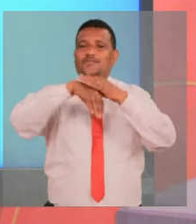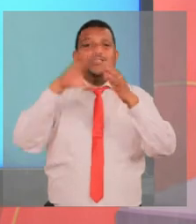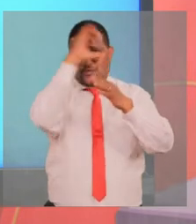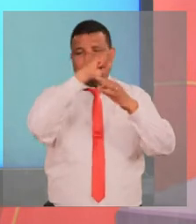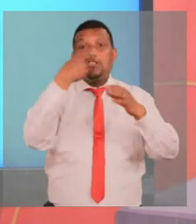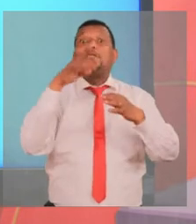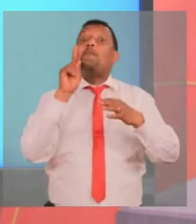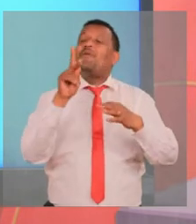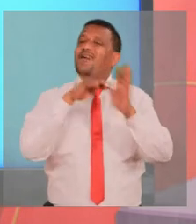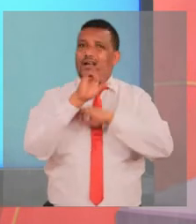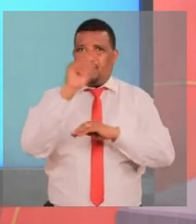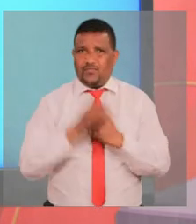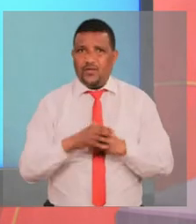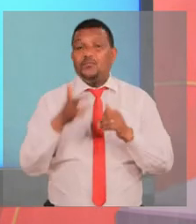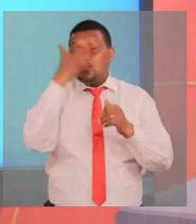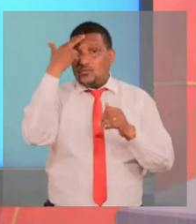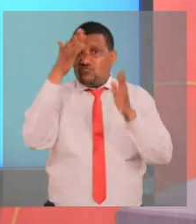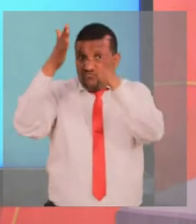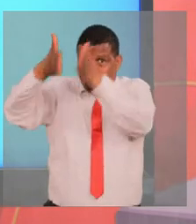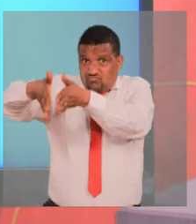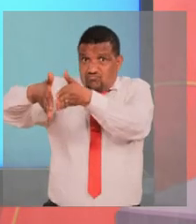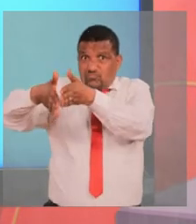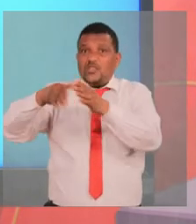विडियो को जरूर